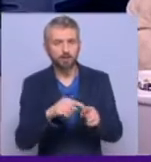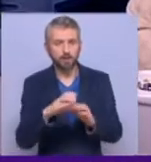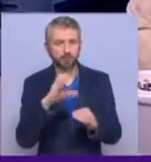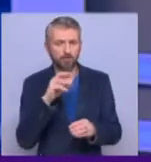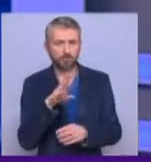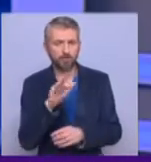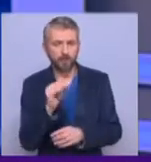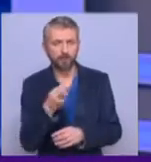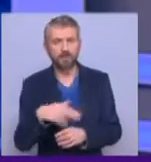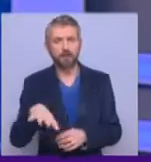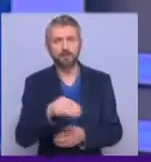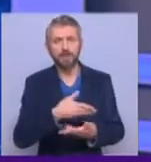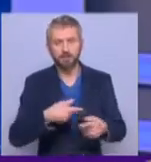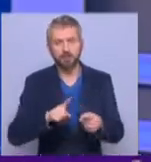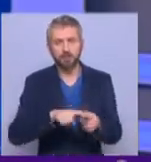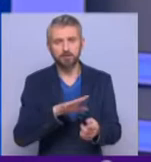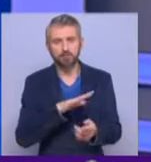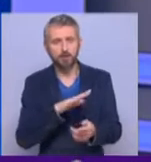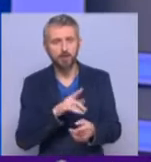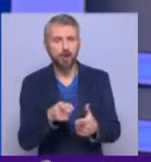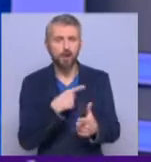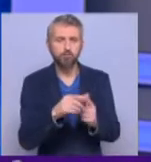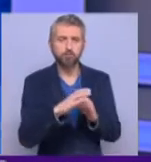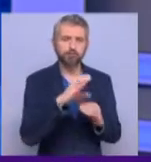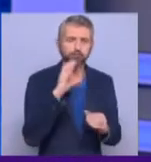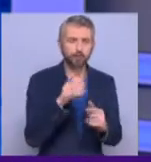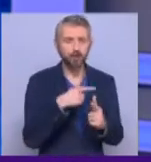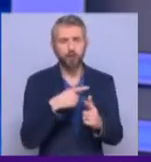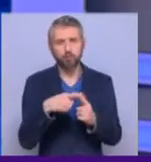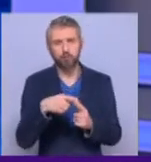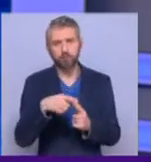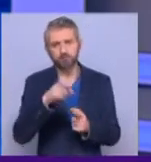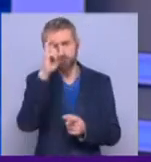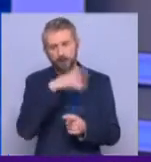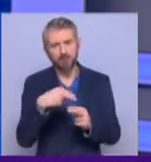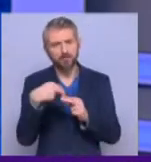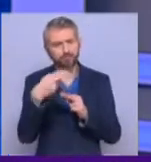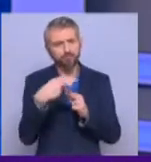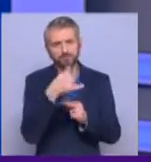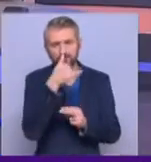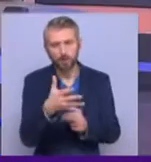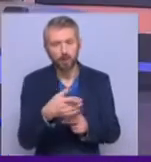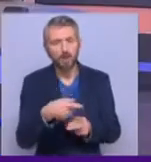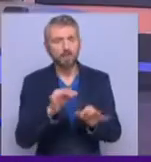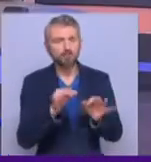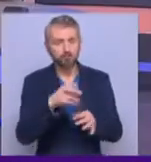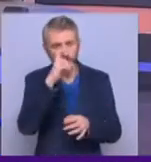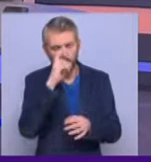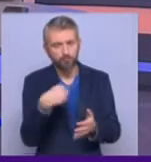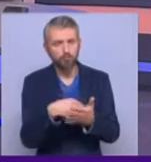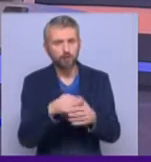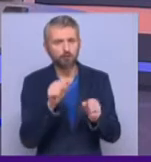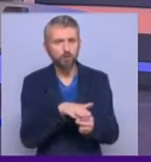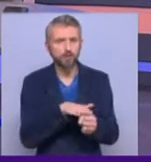МВФ. Для всіх нас це представлялося, що або транш МВФ, або дефолт країни. Хоча, звичайно, що державний бюджет можна